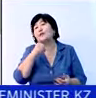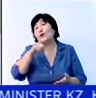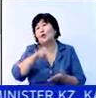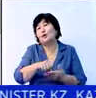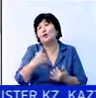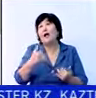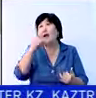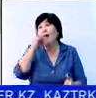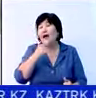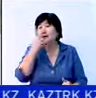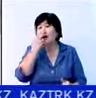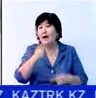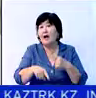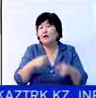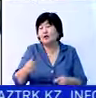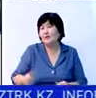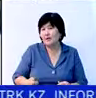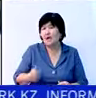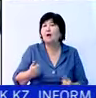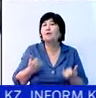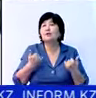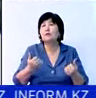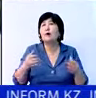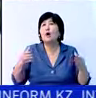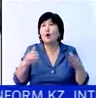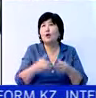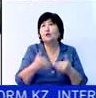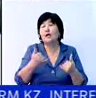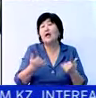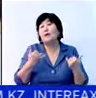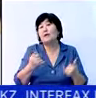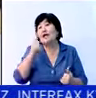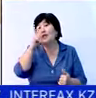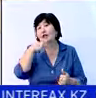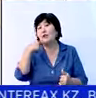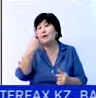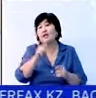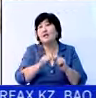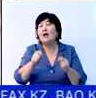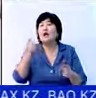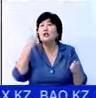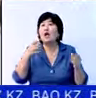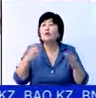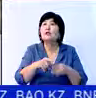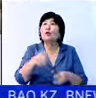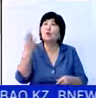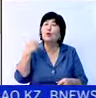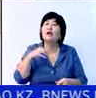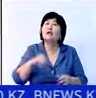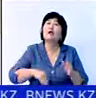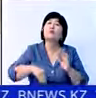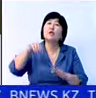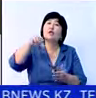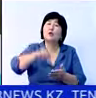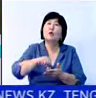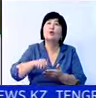көрсетті. Қазақы дәстүр мен намысты бойына дарытқан ұжымның құрылғанына биыл бір жыл. Шығармашыл ансамбль бұған дейін де белес биігінен